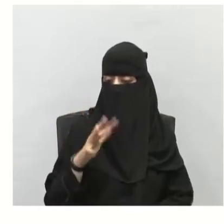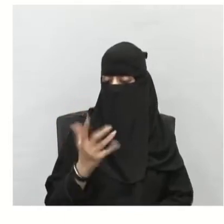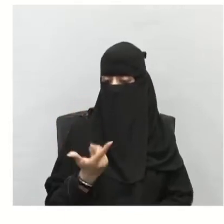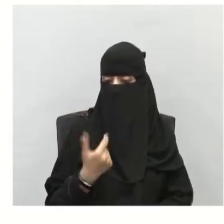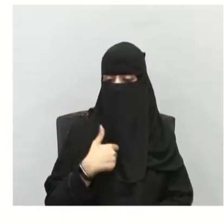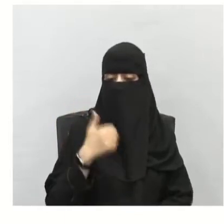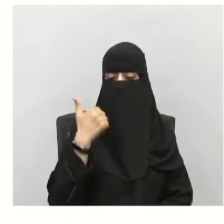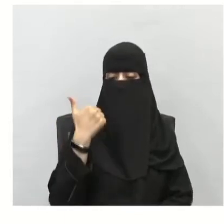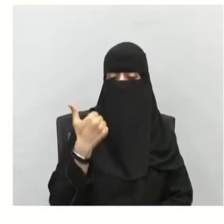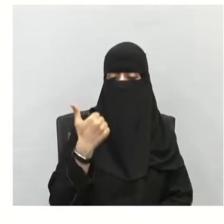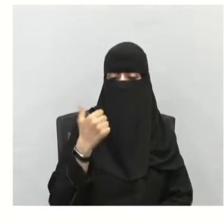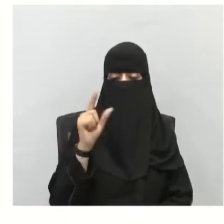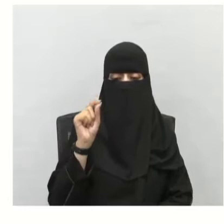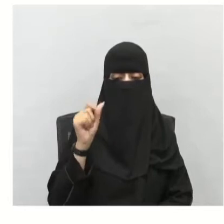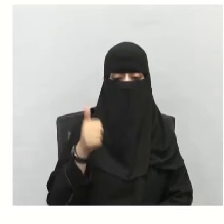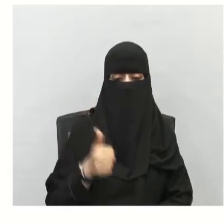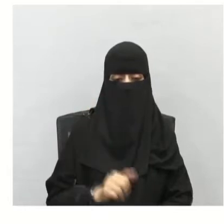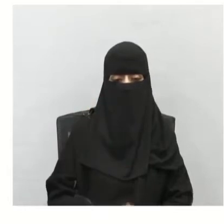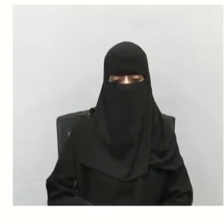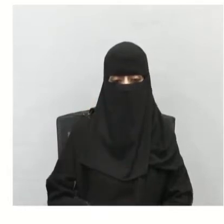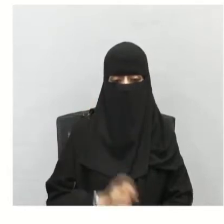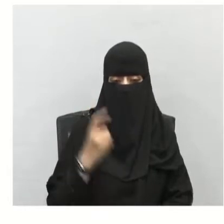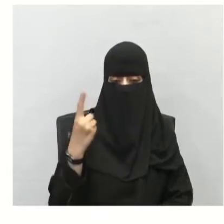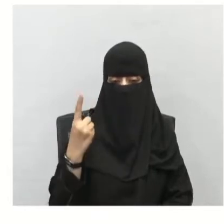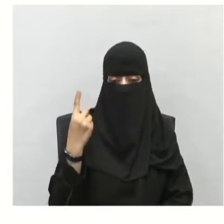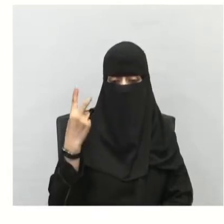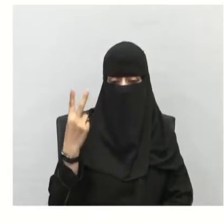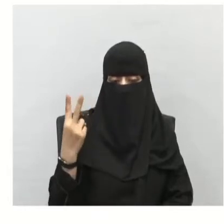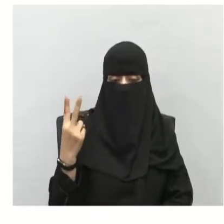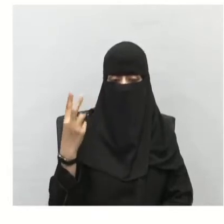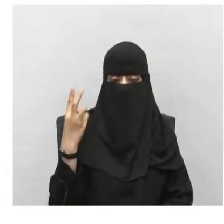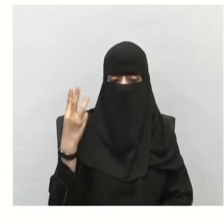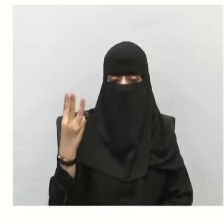ممتازين، 6 أوراق نقدية. أحسنتم،